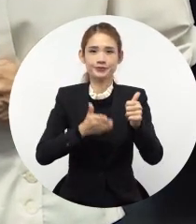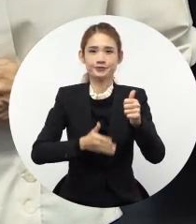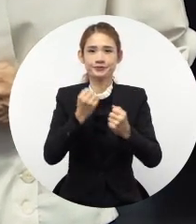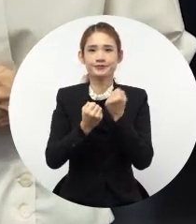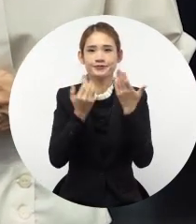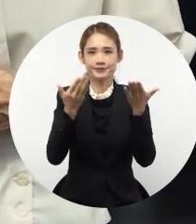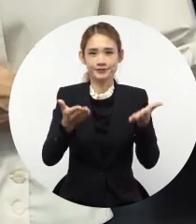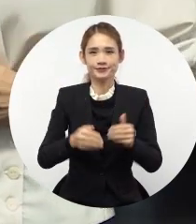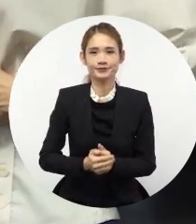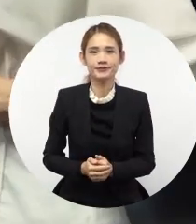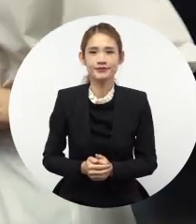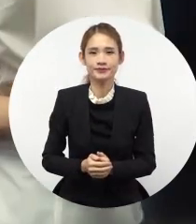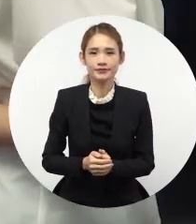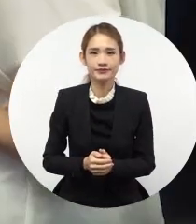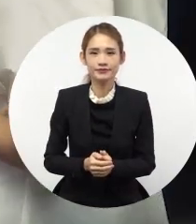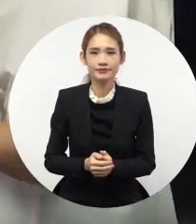싶습니다.